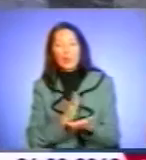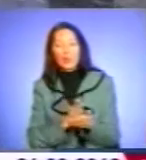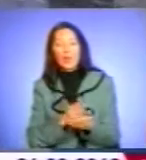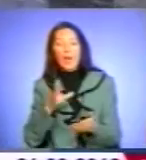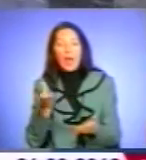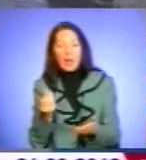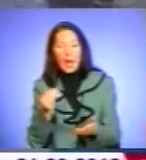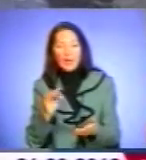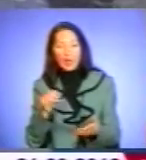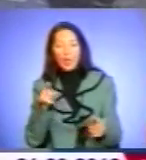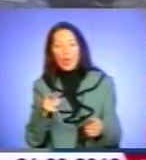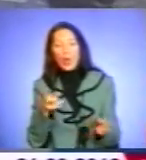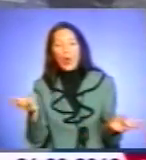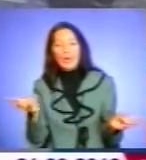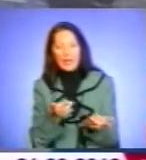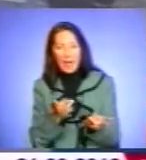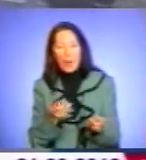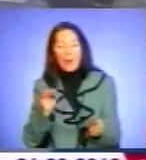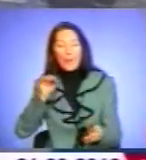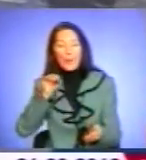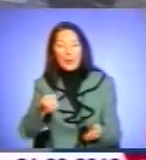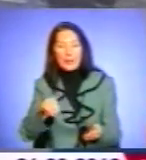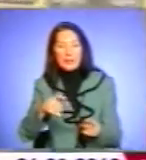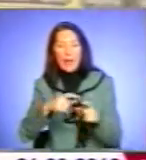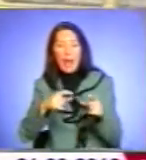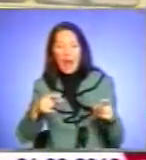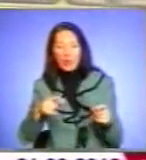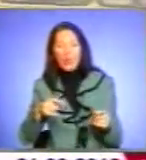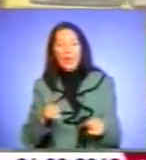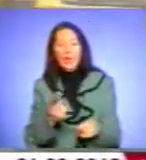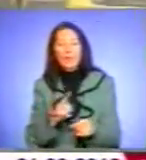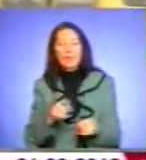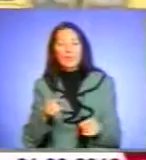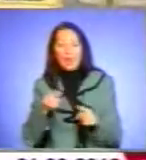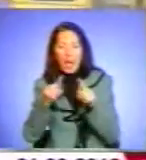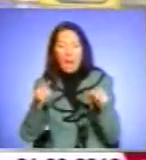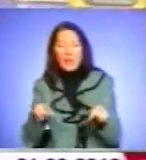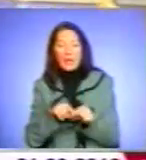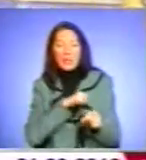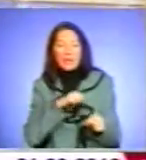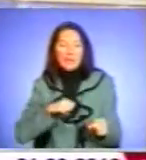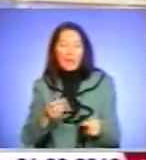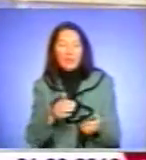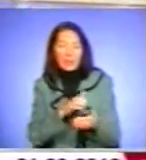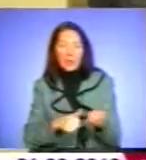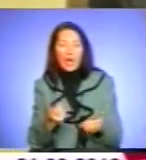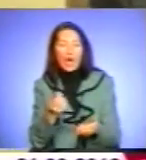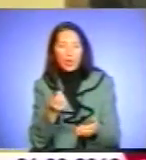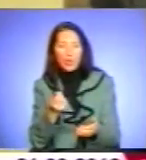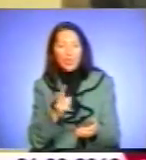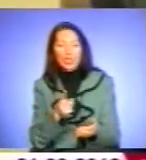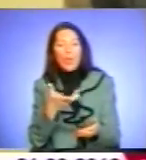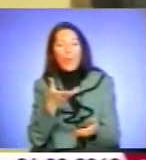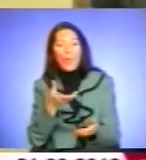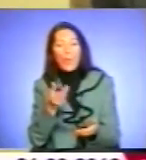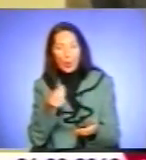потрібно прикласти картку і апарат зніме необхідну суму за послугу. Або ж валідатор прокомпостує звичайний проїзний квиток. Якщо ви